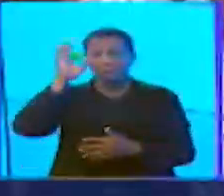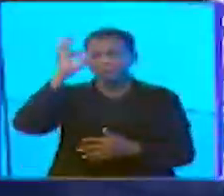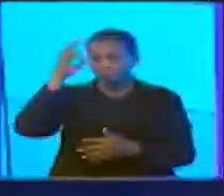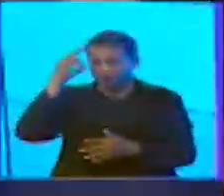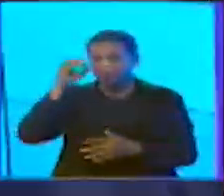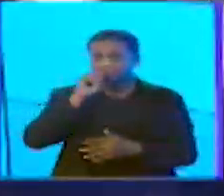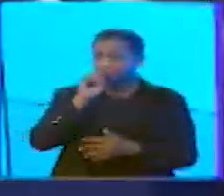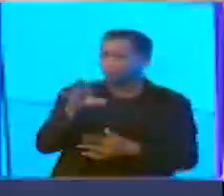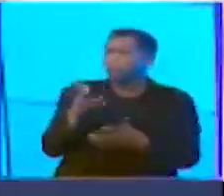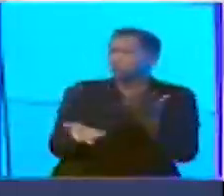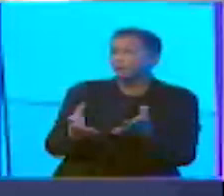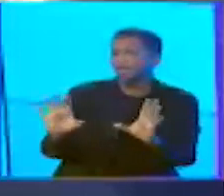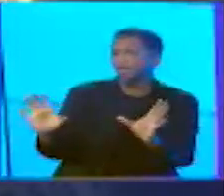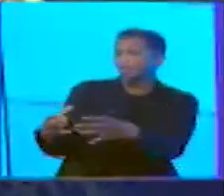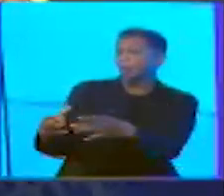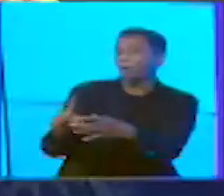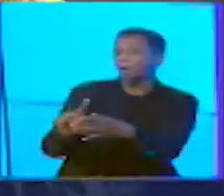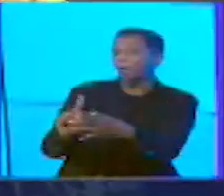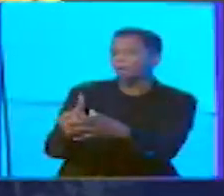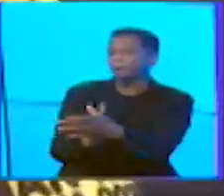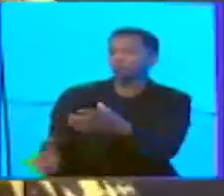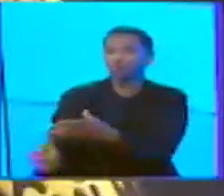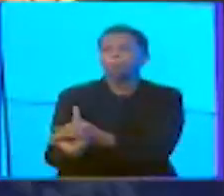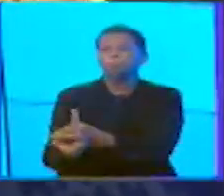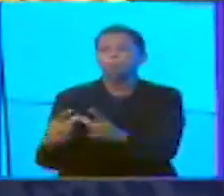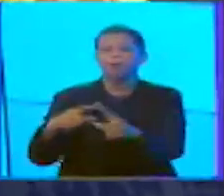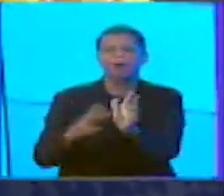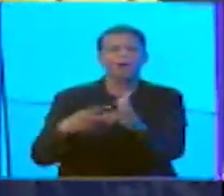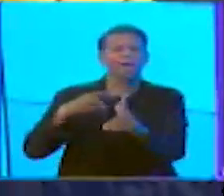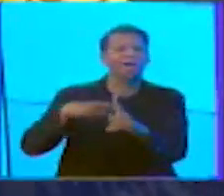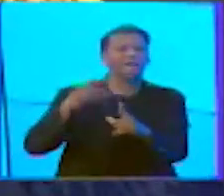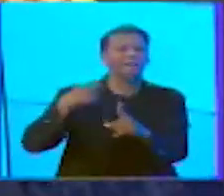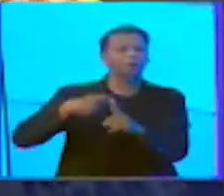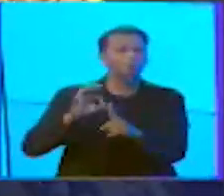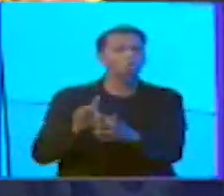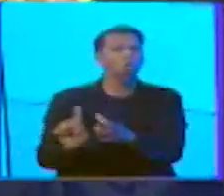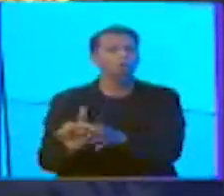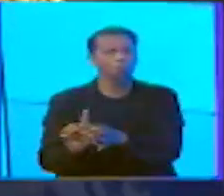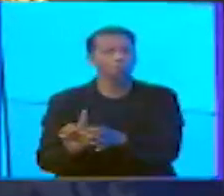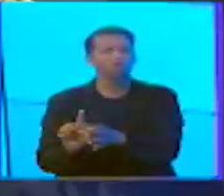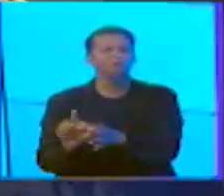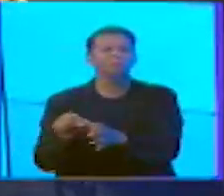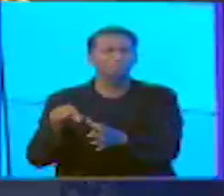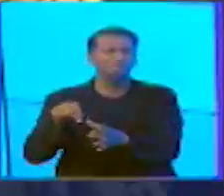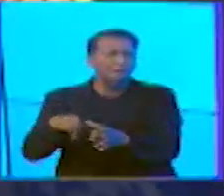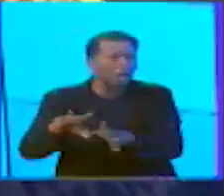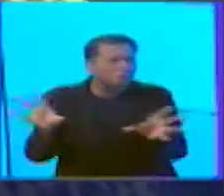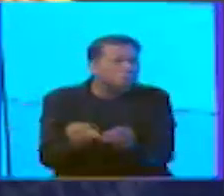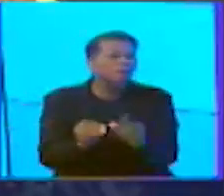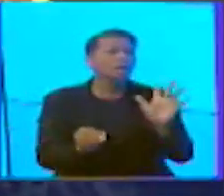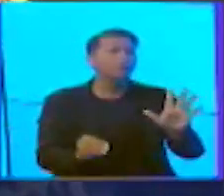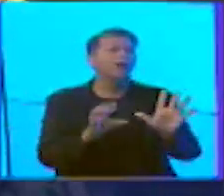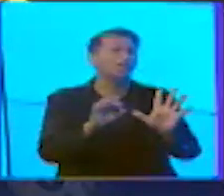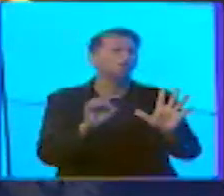kelompok anarko. Sampai saat ini ya, jadi ada sekitar 500 orang